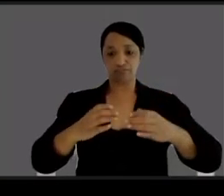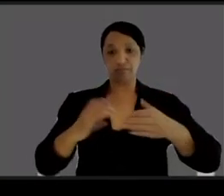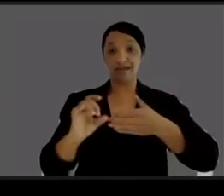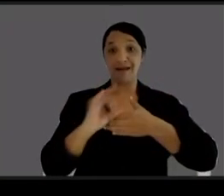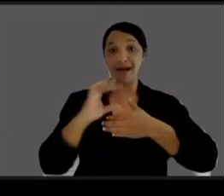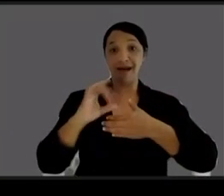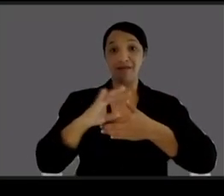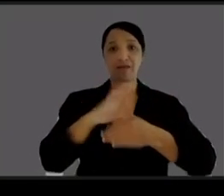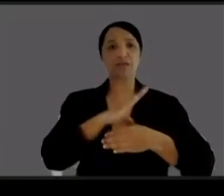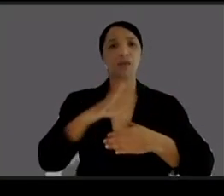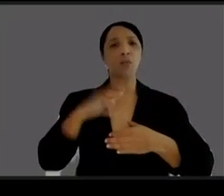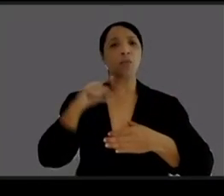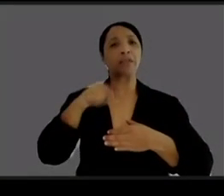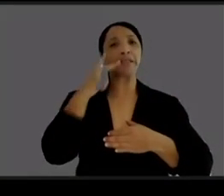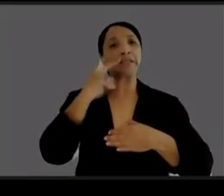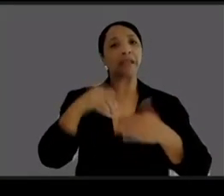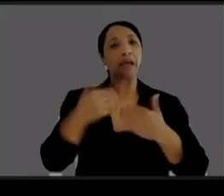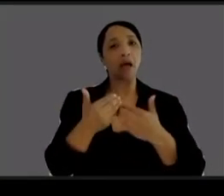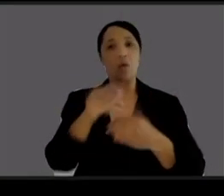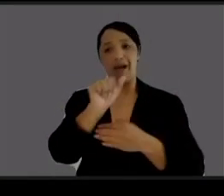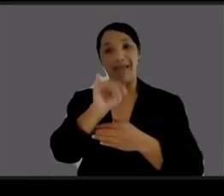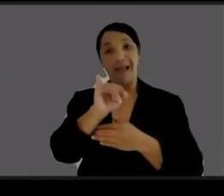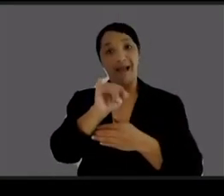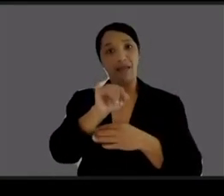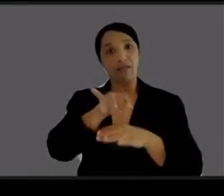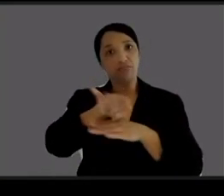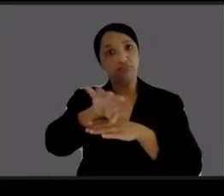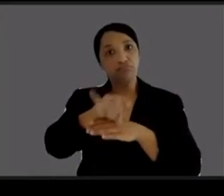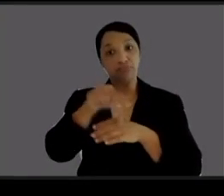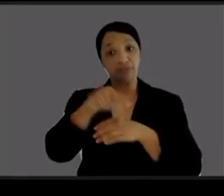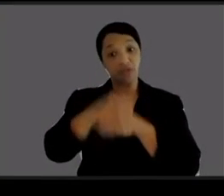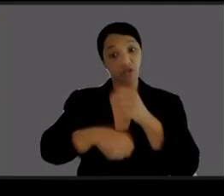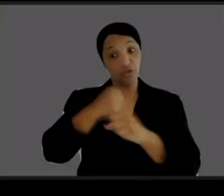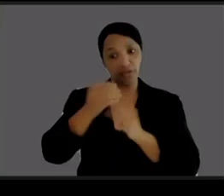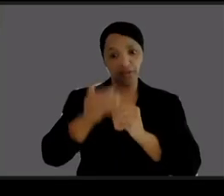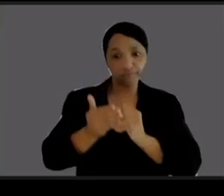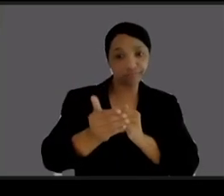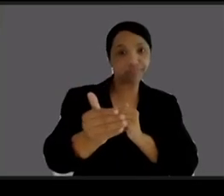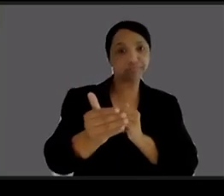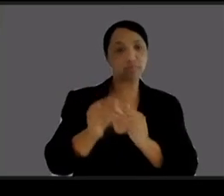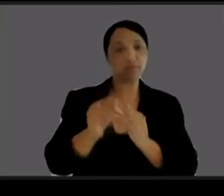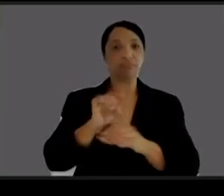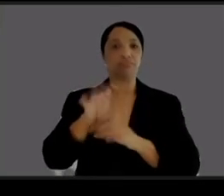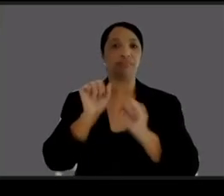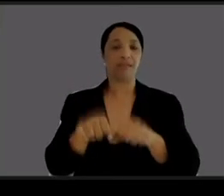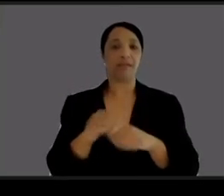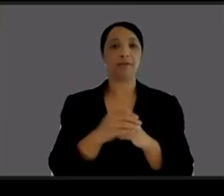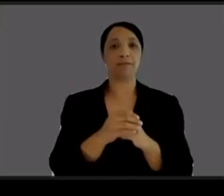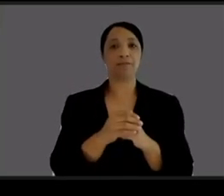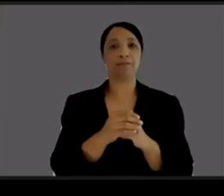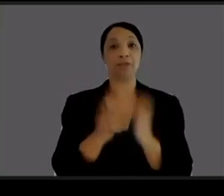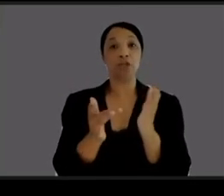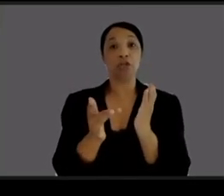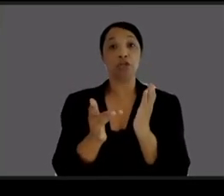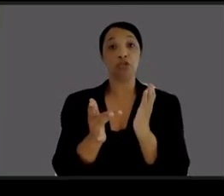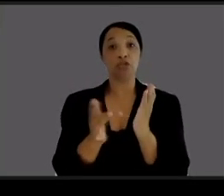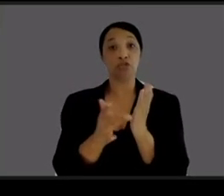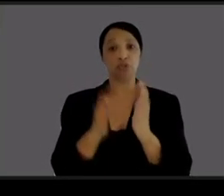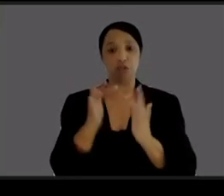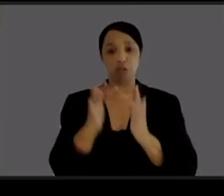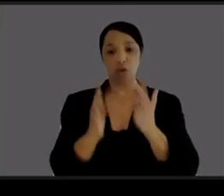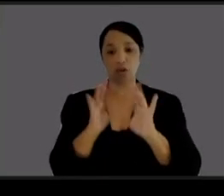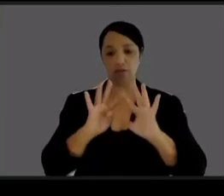للحوكمه نقوم بتعيين مجلس استشاري رفع المستوى معني بالذكاء الاصطناعي والذي سيقدم توصيات اوليه بحلول نهايه هذه